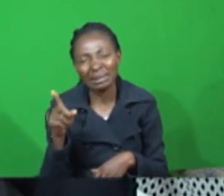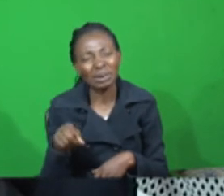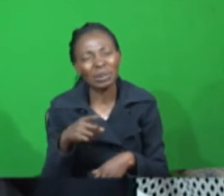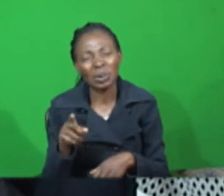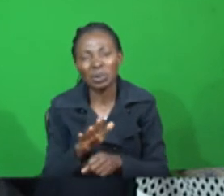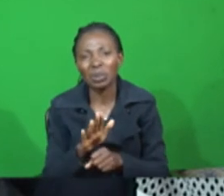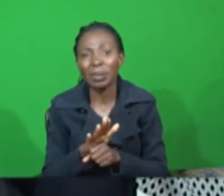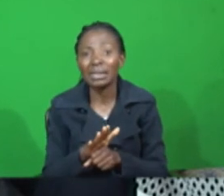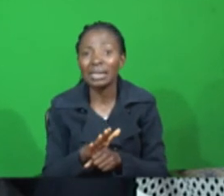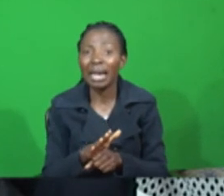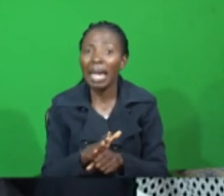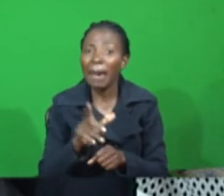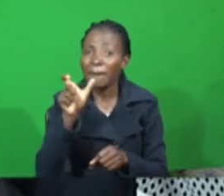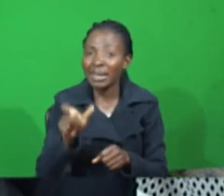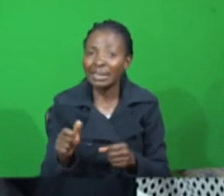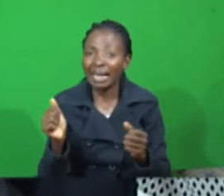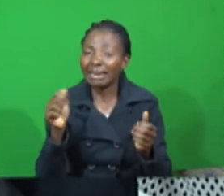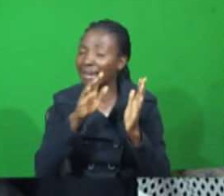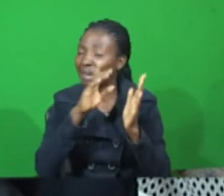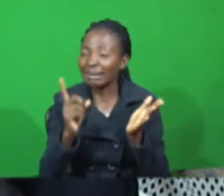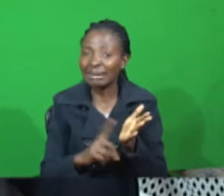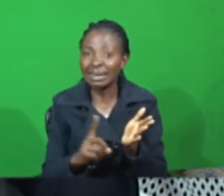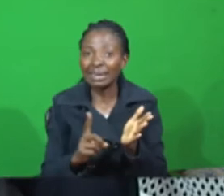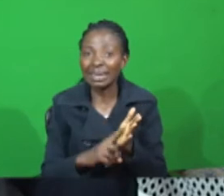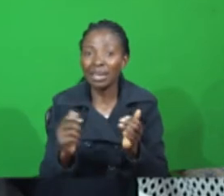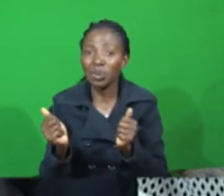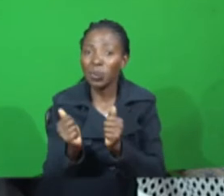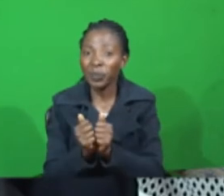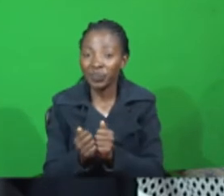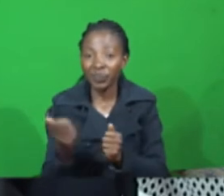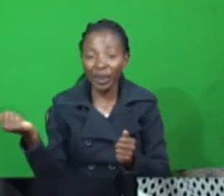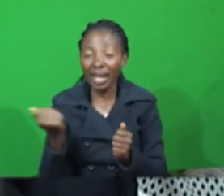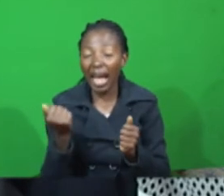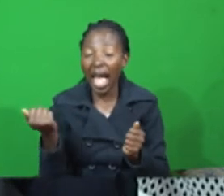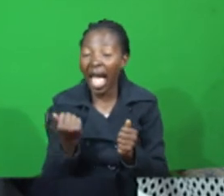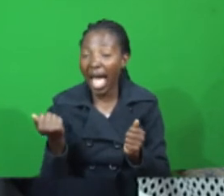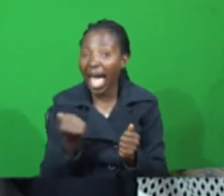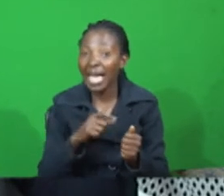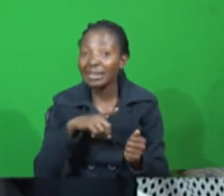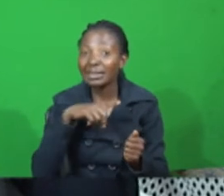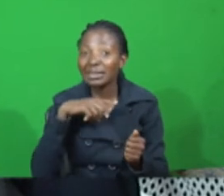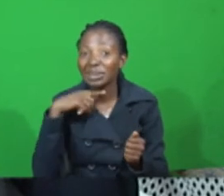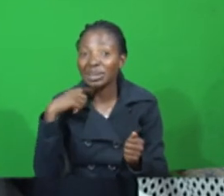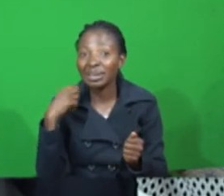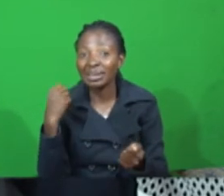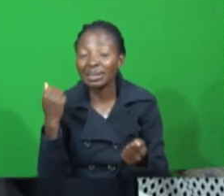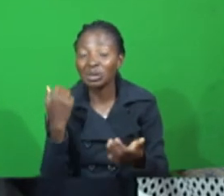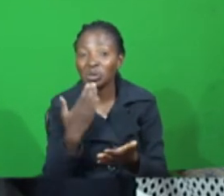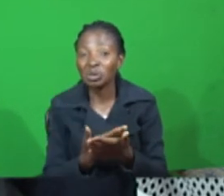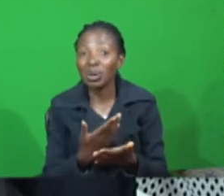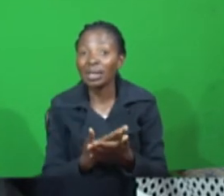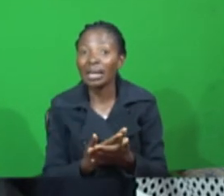Munhu anorara nemwana wehanzvadzi yake. Asiwa pamba unoziva kuti iwoka. mudzima wakutsano